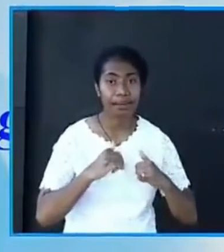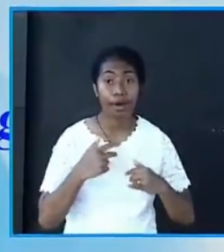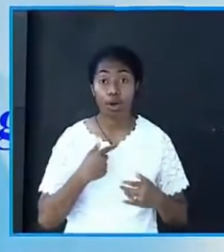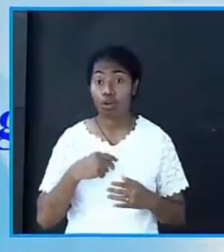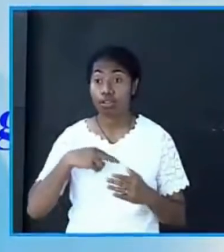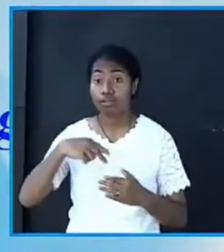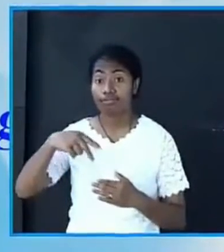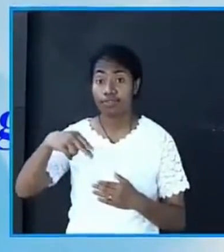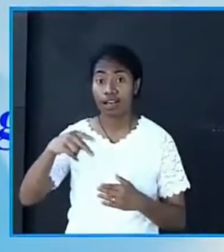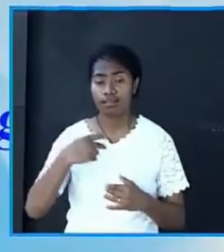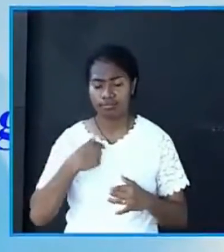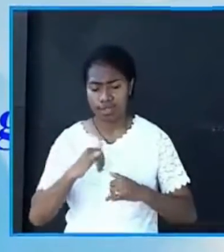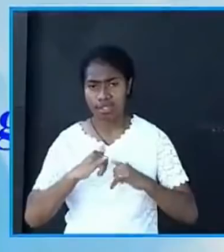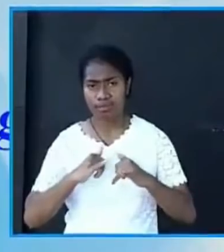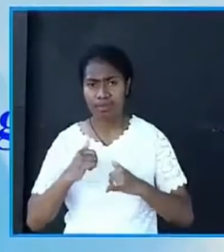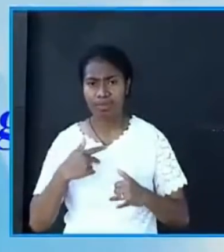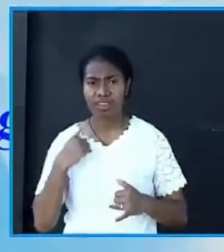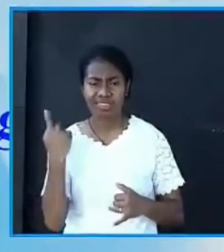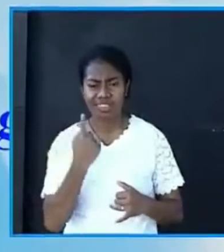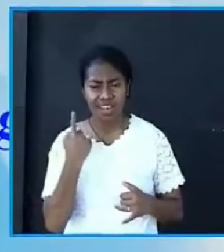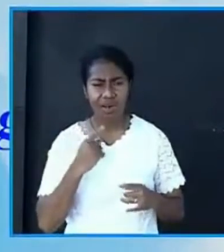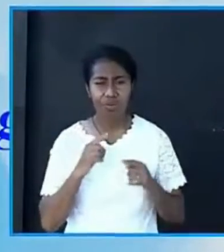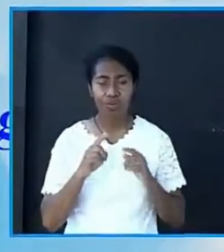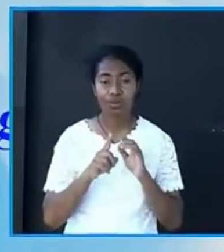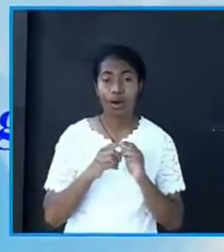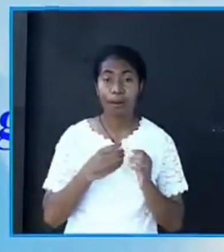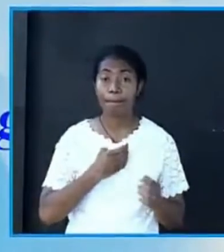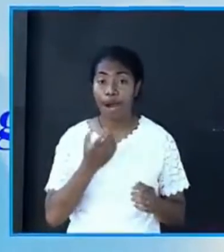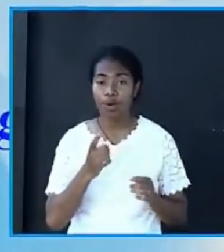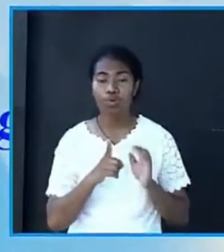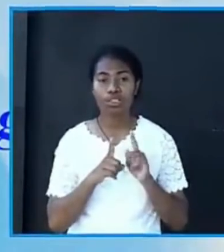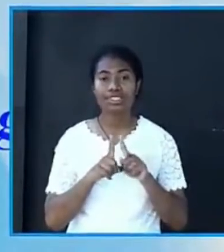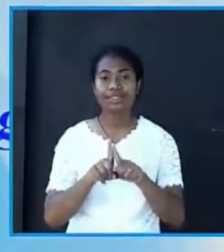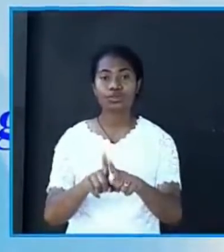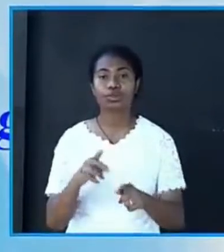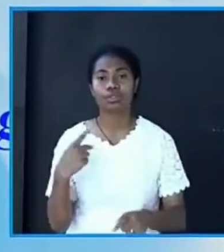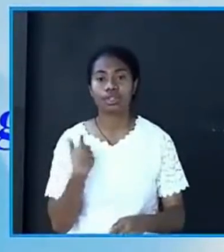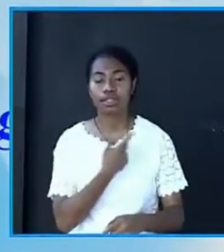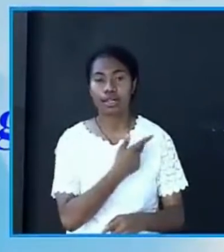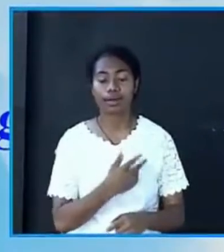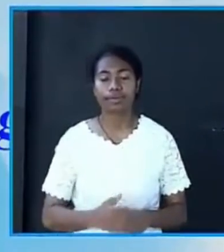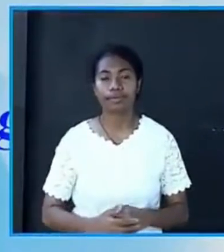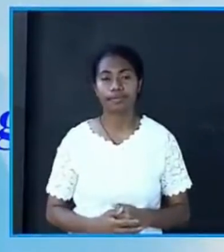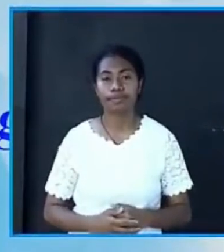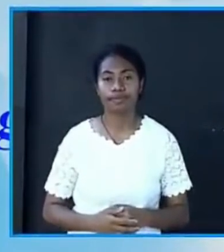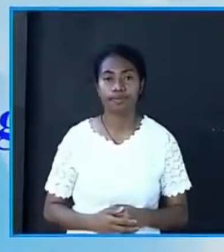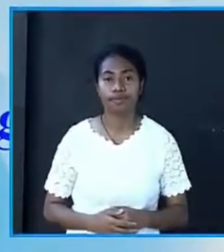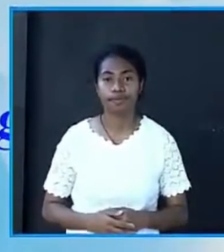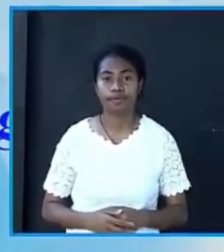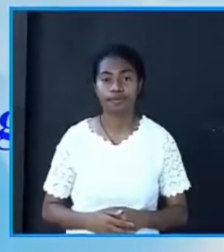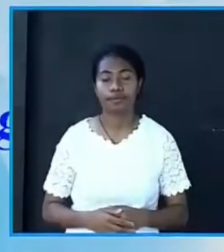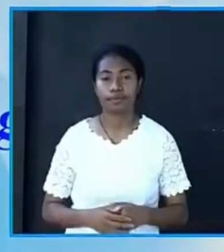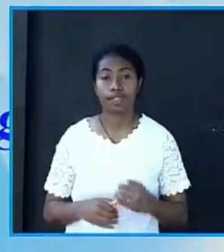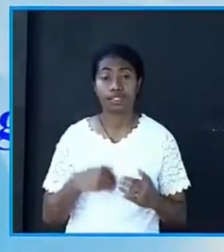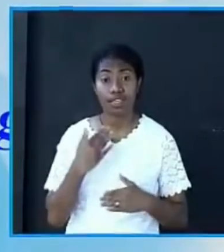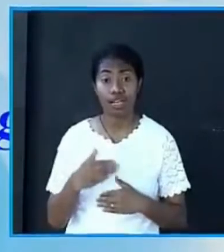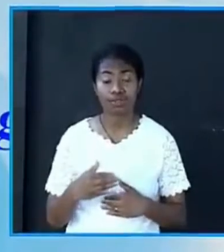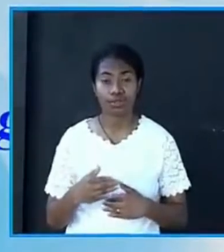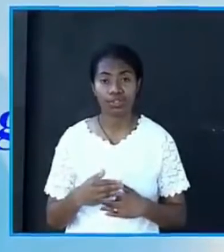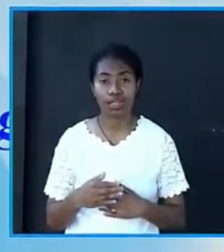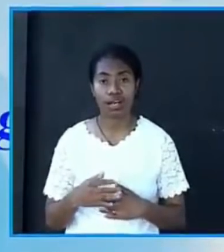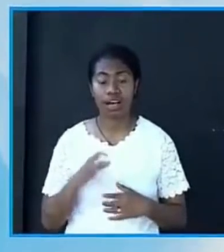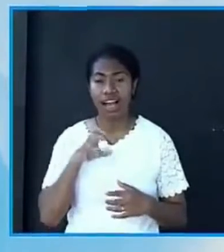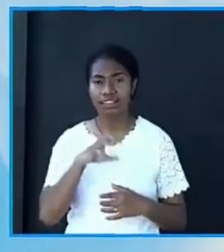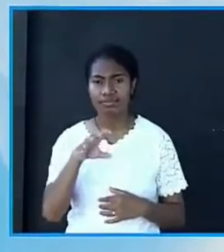turun ke kebun dia selalu ingin dekat Hai yang cinta anjing pasti tahu Hai selanjutnya anjing